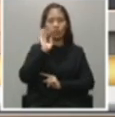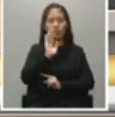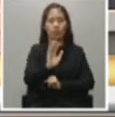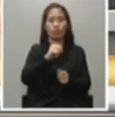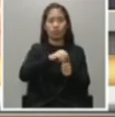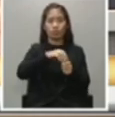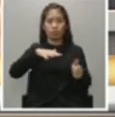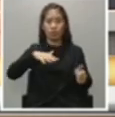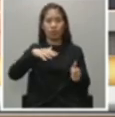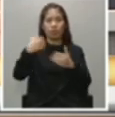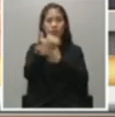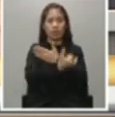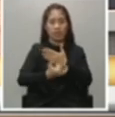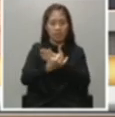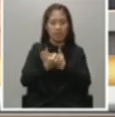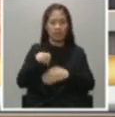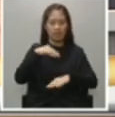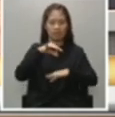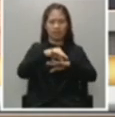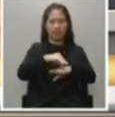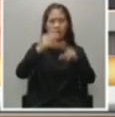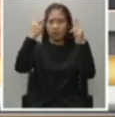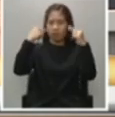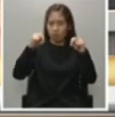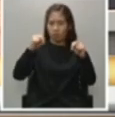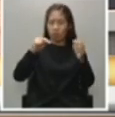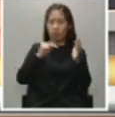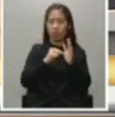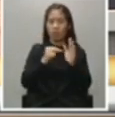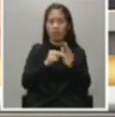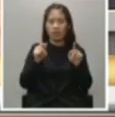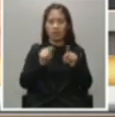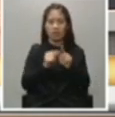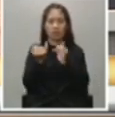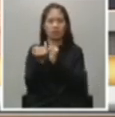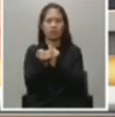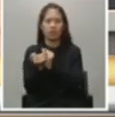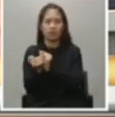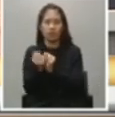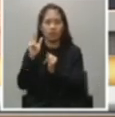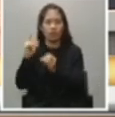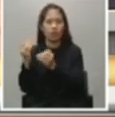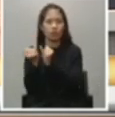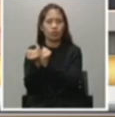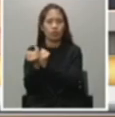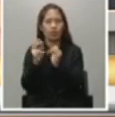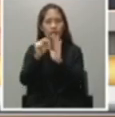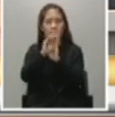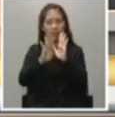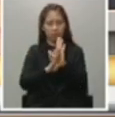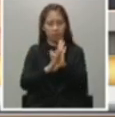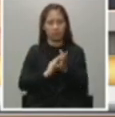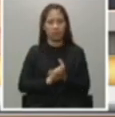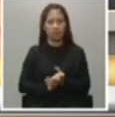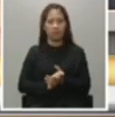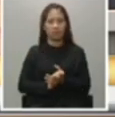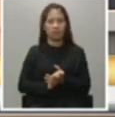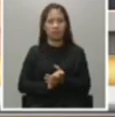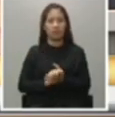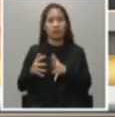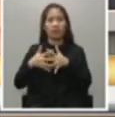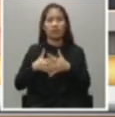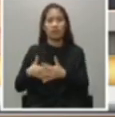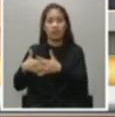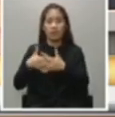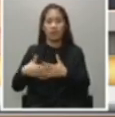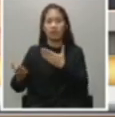ศในฐานะนายกรัฐมนตรีถือเป็นการผูกพันในระดับนโยบายค่ะสหรัฐจึง